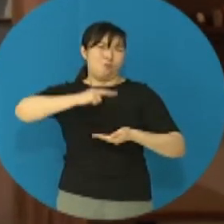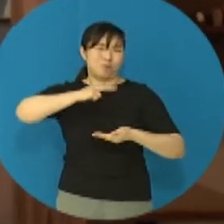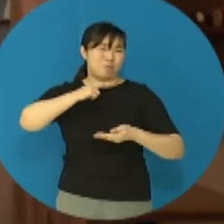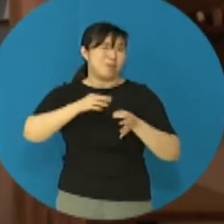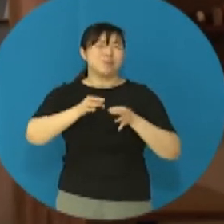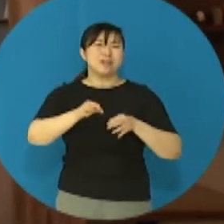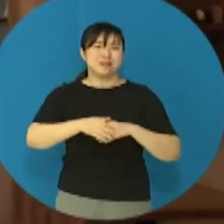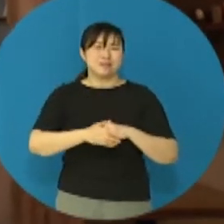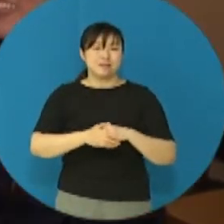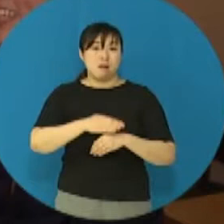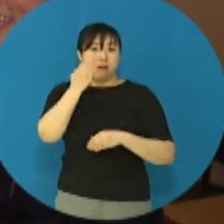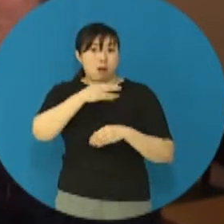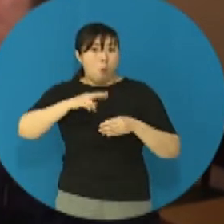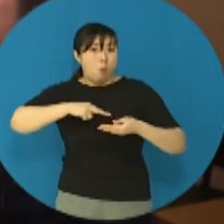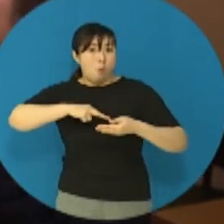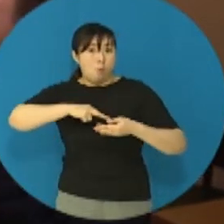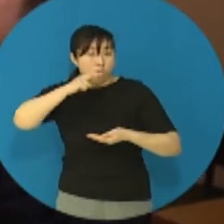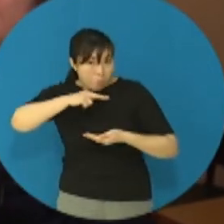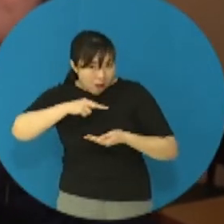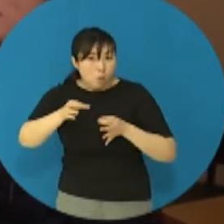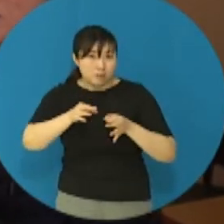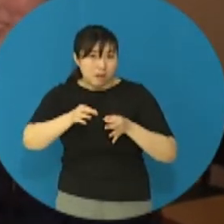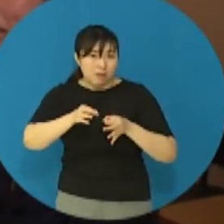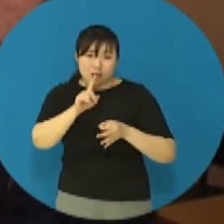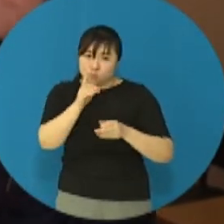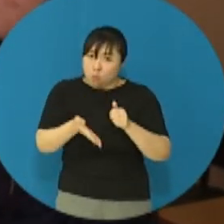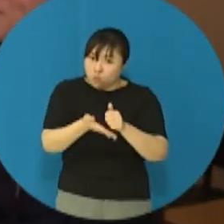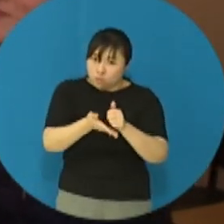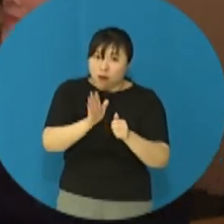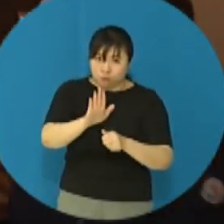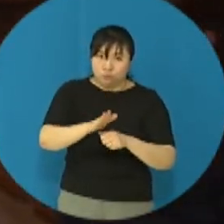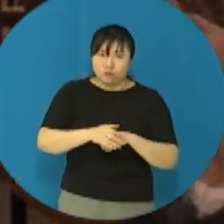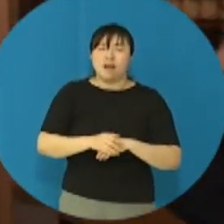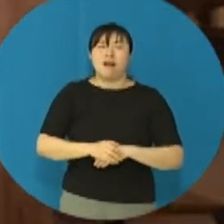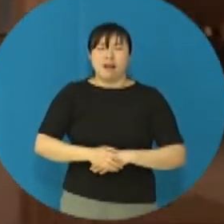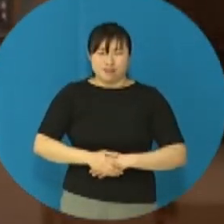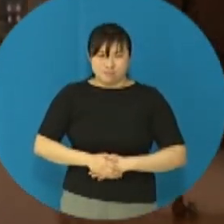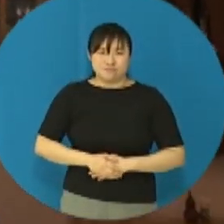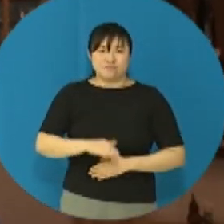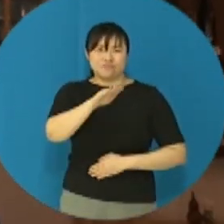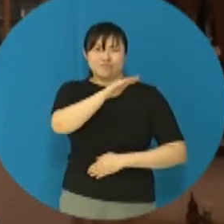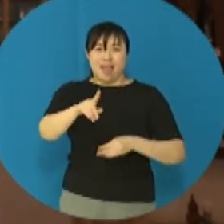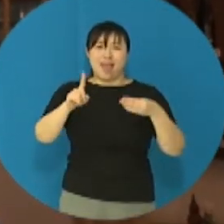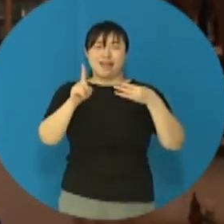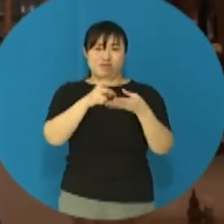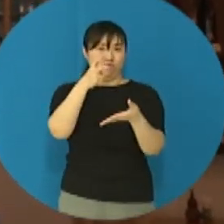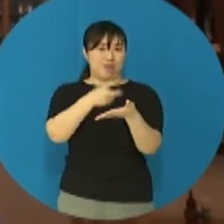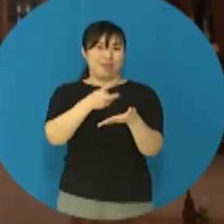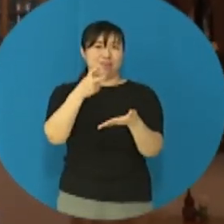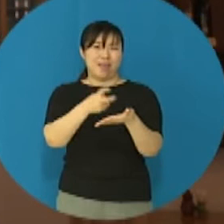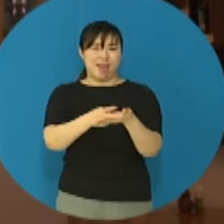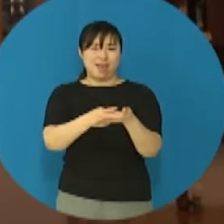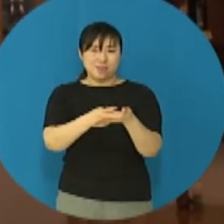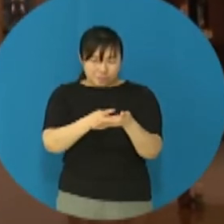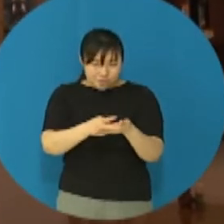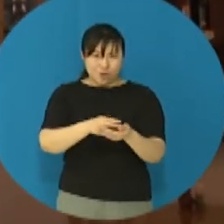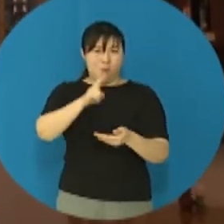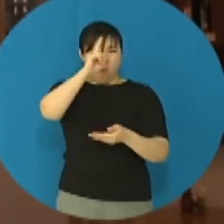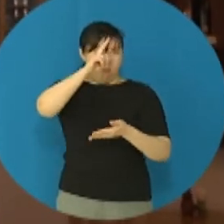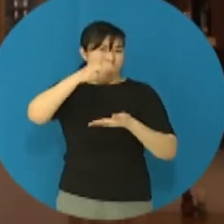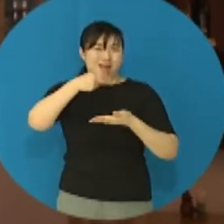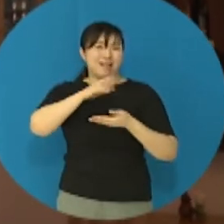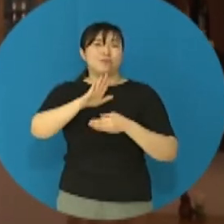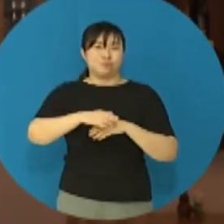蕎麦屋さん、 はい、 何かおすすめのものってありますか？ それは平日限定のランチ